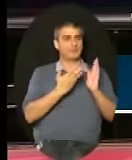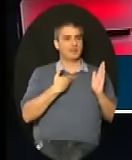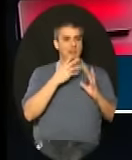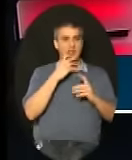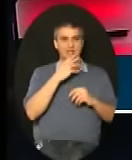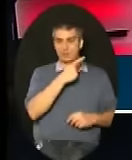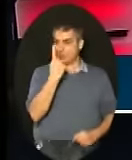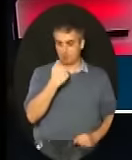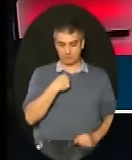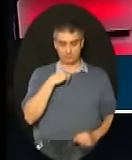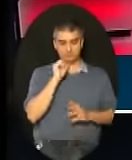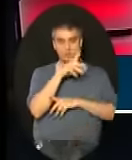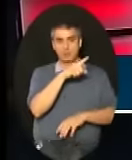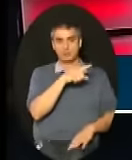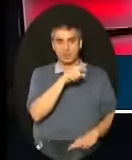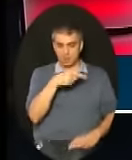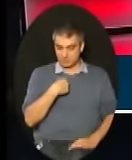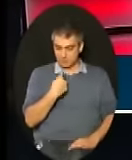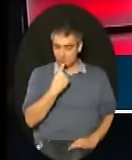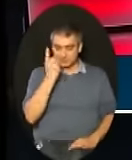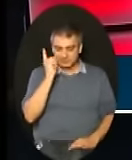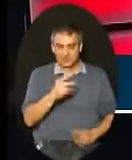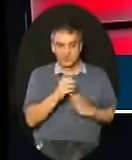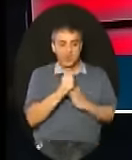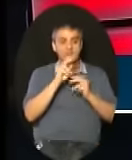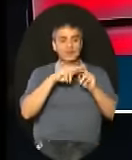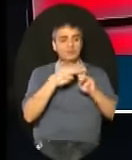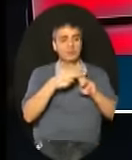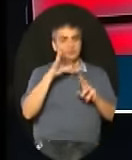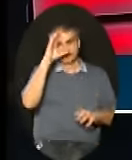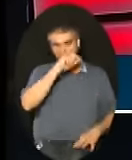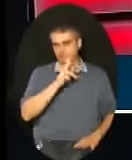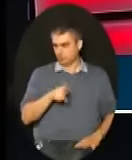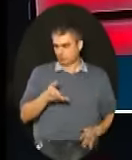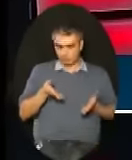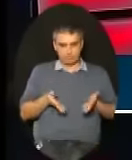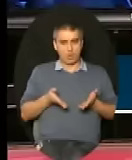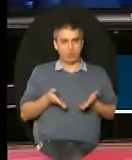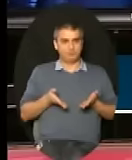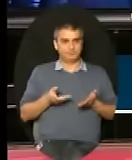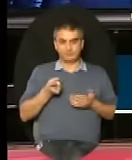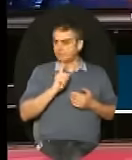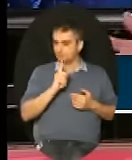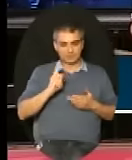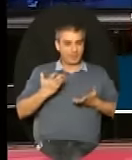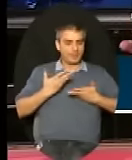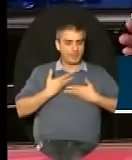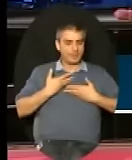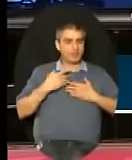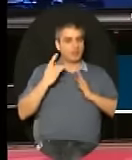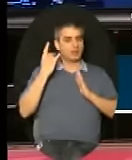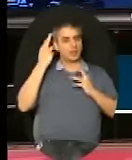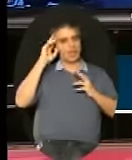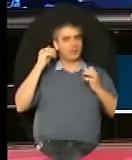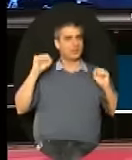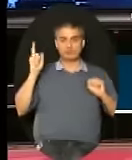הילרי קלינטון, אחד היה ממני, שבו אני אומרת שצריך להוביל בעולם את אותה תפיסה שקיימת כאן. שמי שהם לא מקבל עליו עקרונות